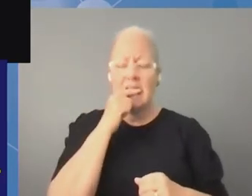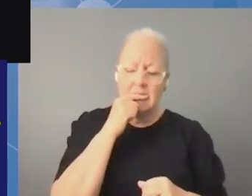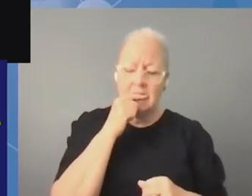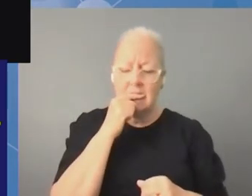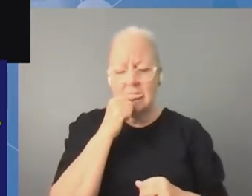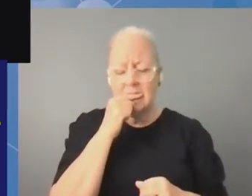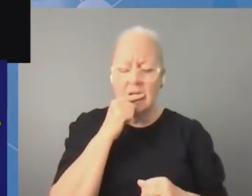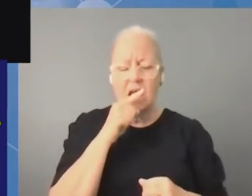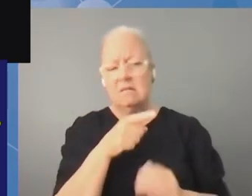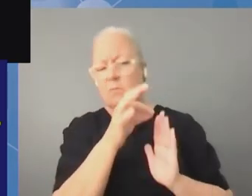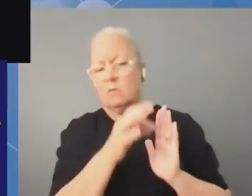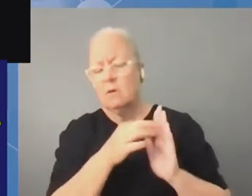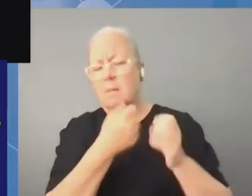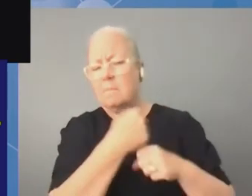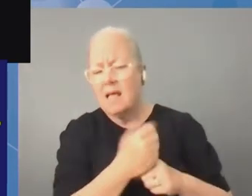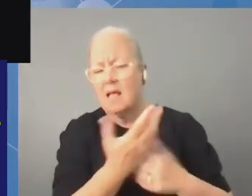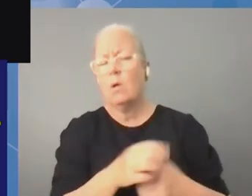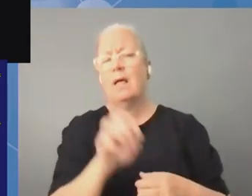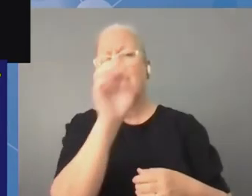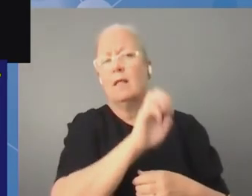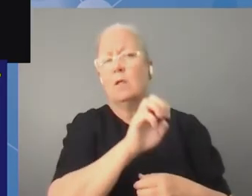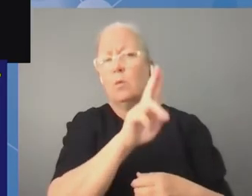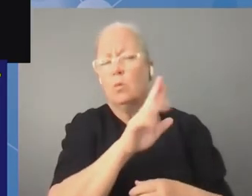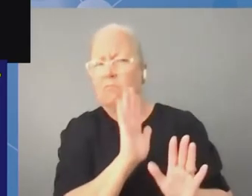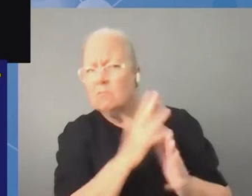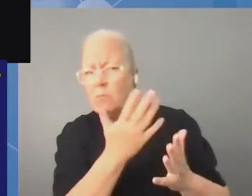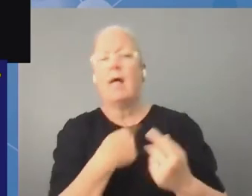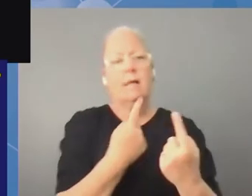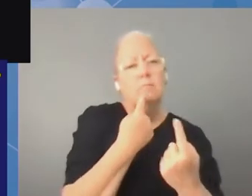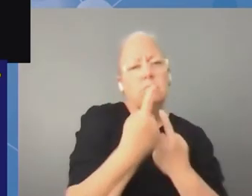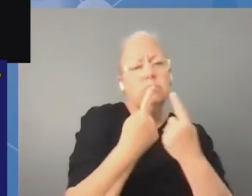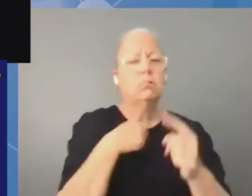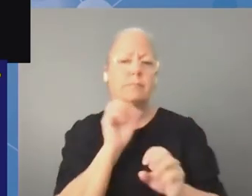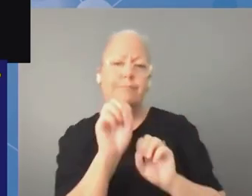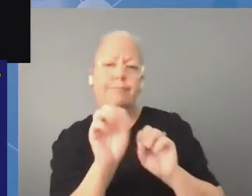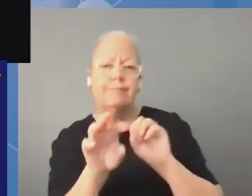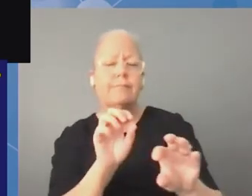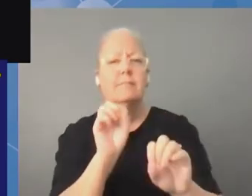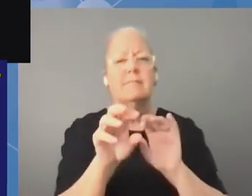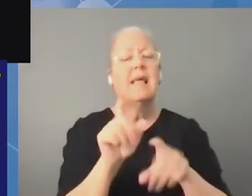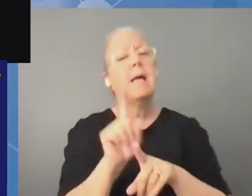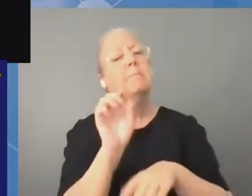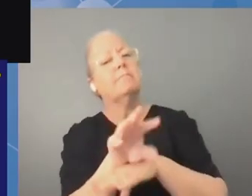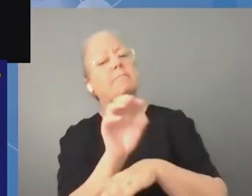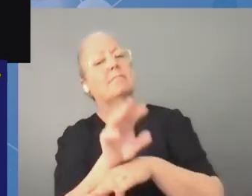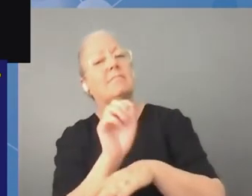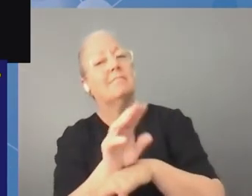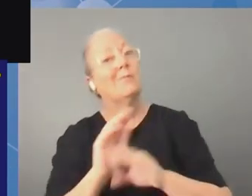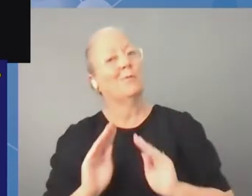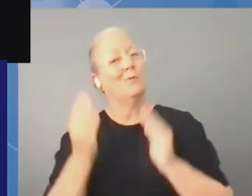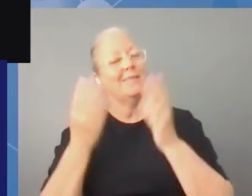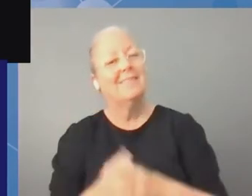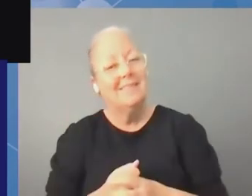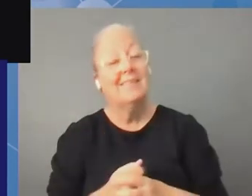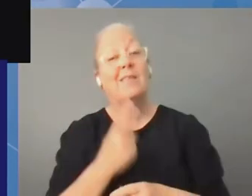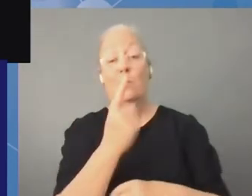包括欧美议员的吧，接触进行讨论的吧，跟他们分享，他们所